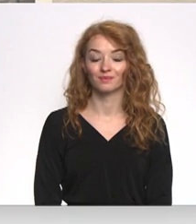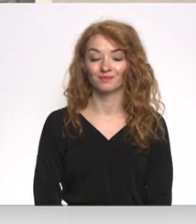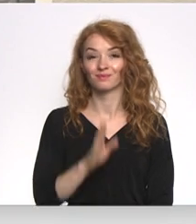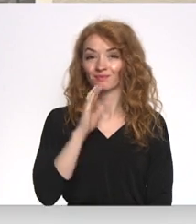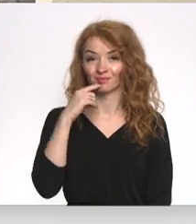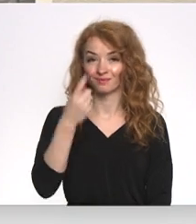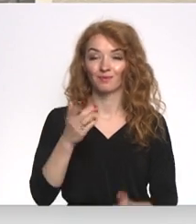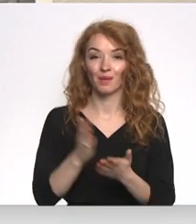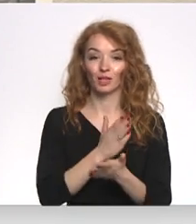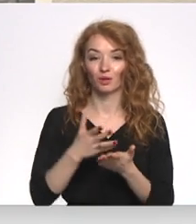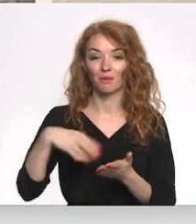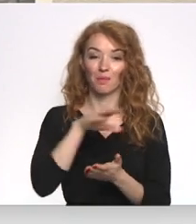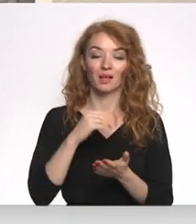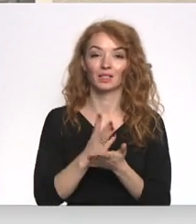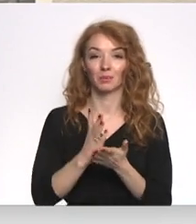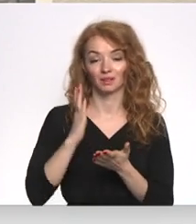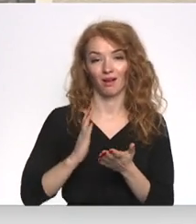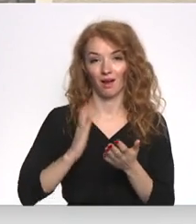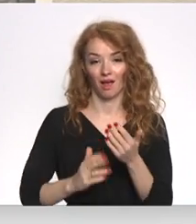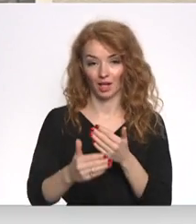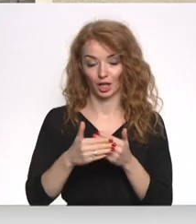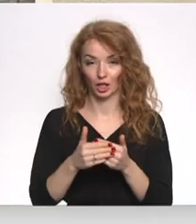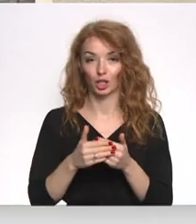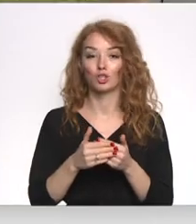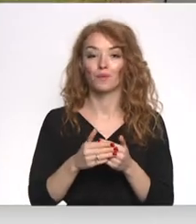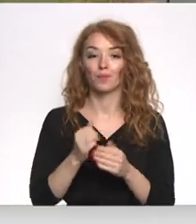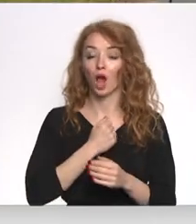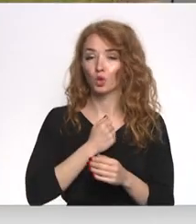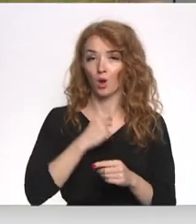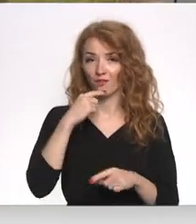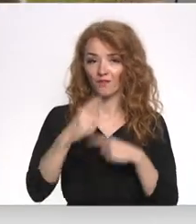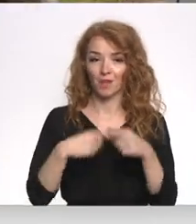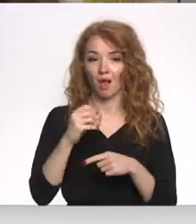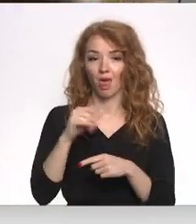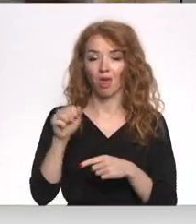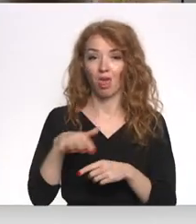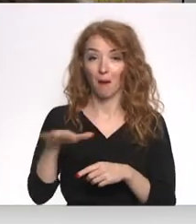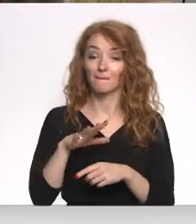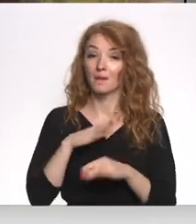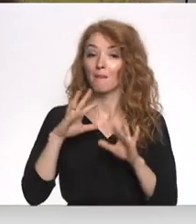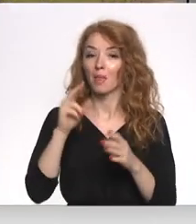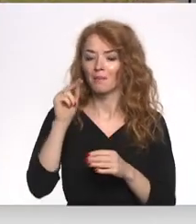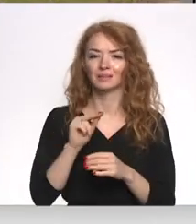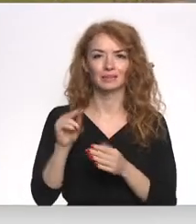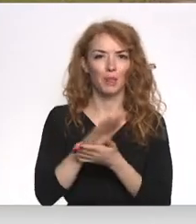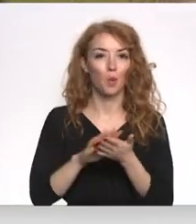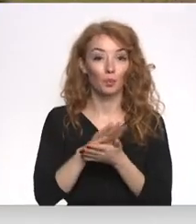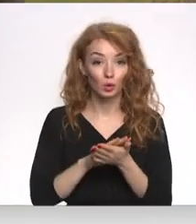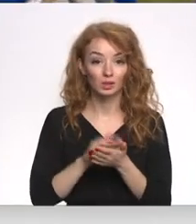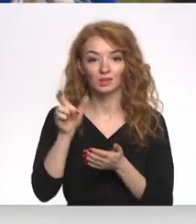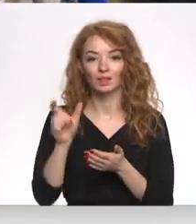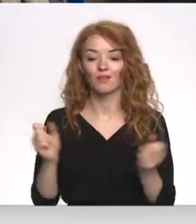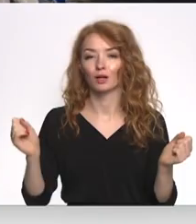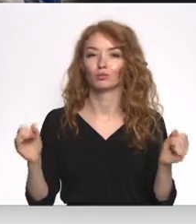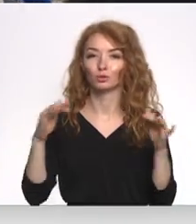Beidzot, mēs esam sagaidījuši. Katoļi Elijā bijuši vienmēr, taču baznīca šeit nekad nav bijusi. Cilvēki